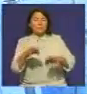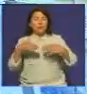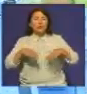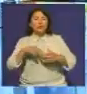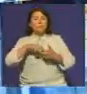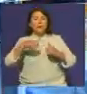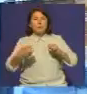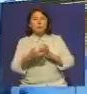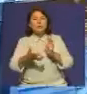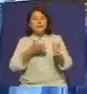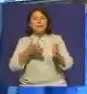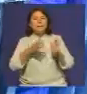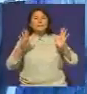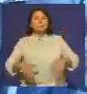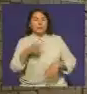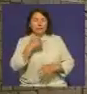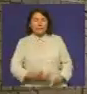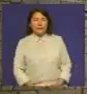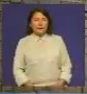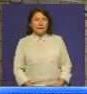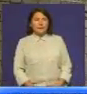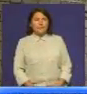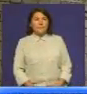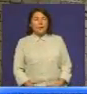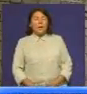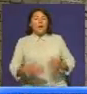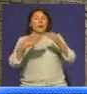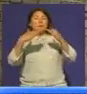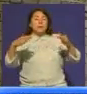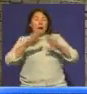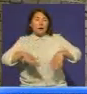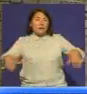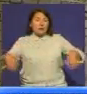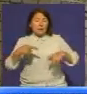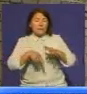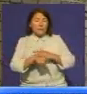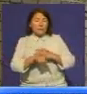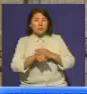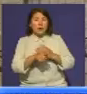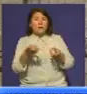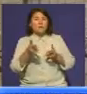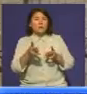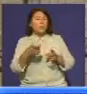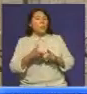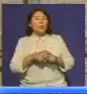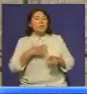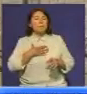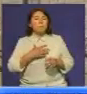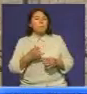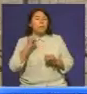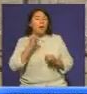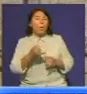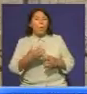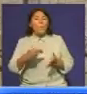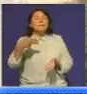с нехваткой мест внешний вид здания детского сада оставляет желать лучшего сооружения расположена в центре